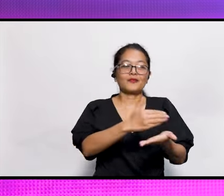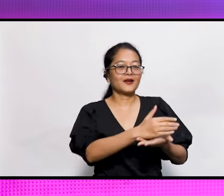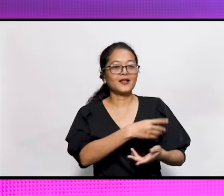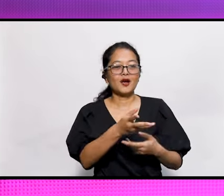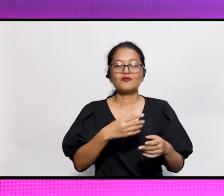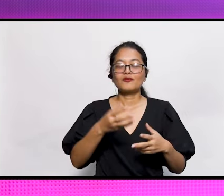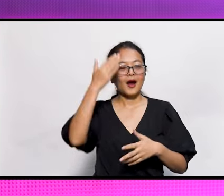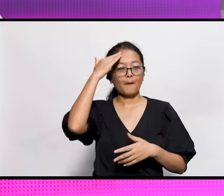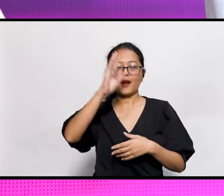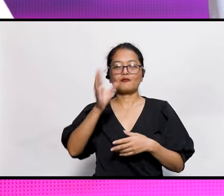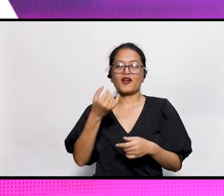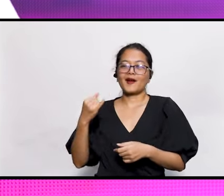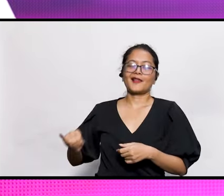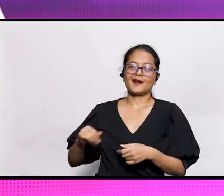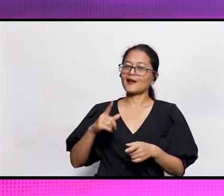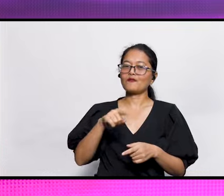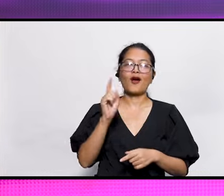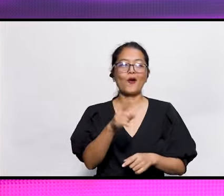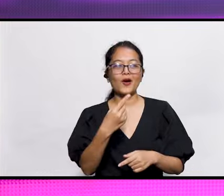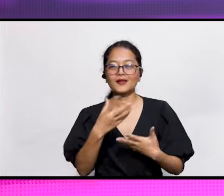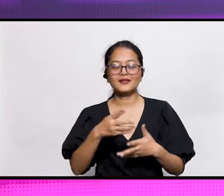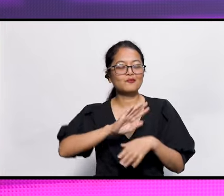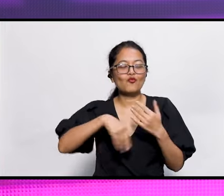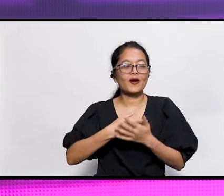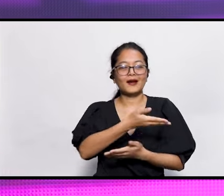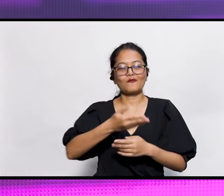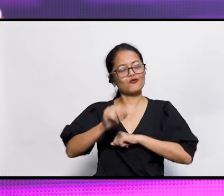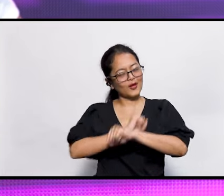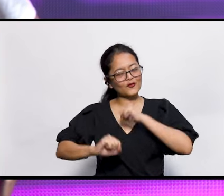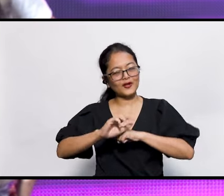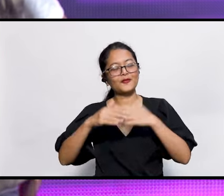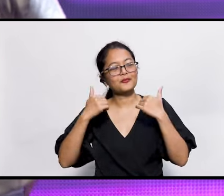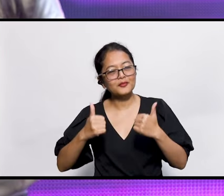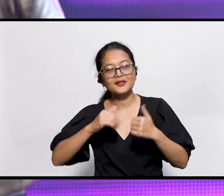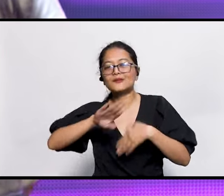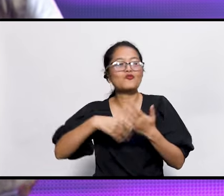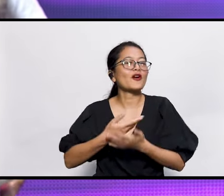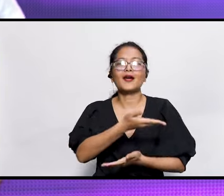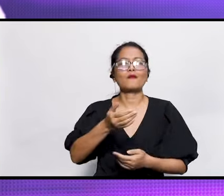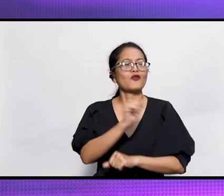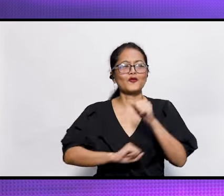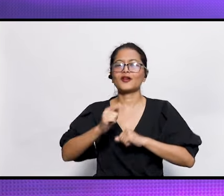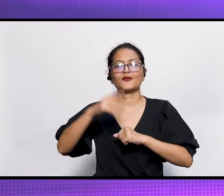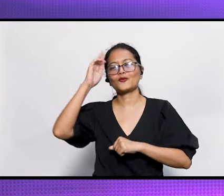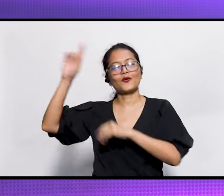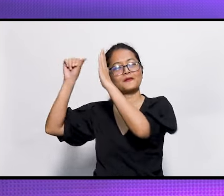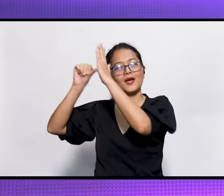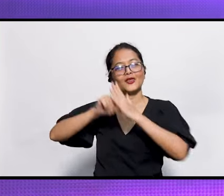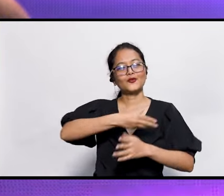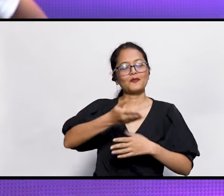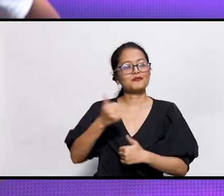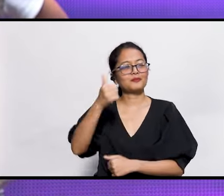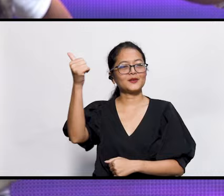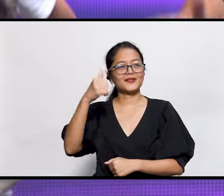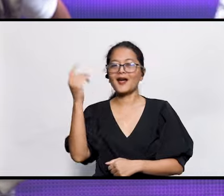pengharapan dan kasih sehingga apapun yang kau lakukan di dalam nama Tuhan Yesus Kristus dia akan membuat engkau berhasil hari ini sampai selama-lama yang